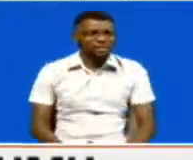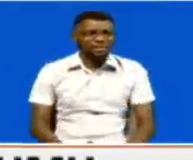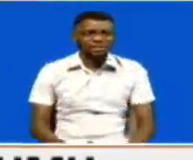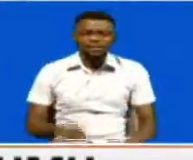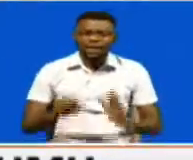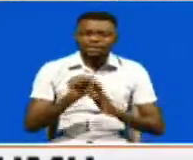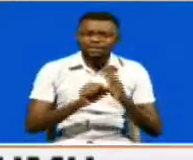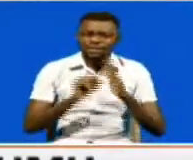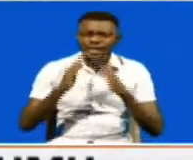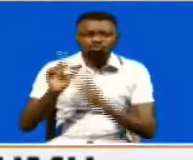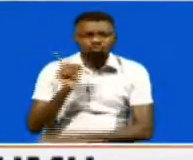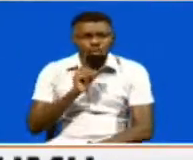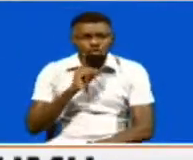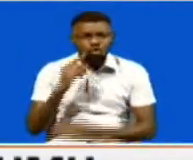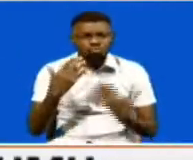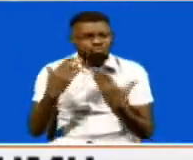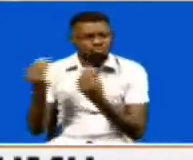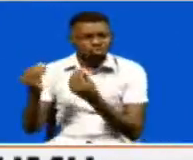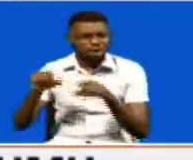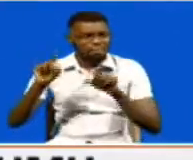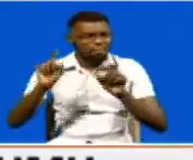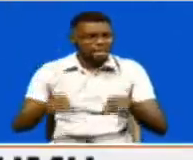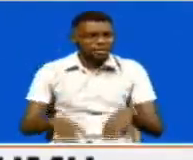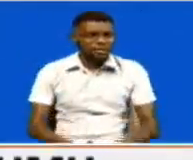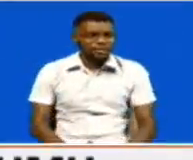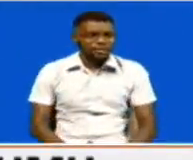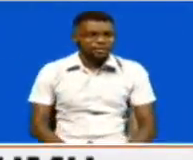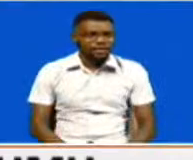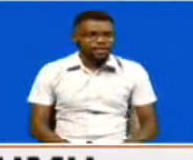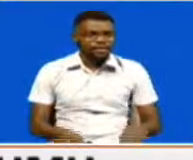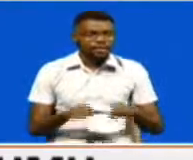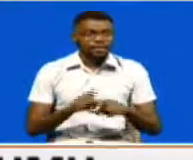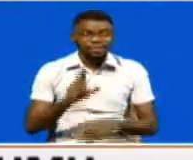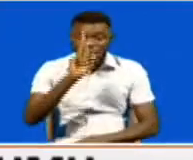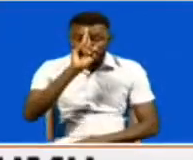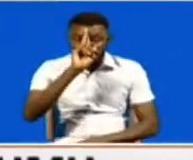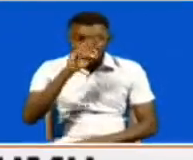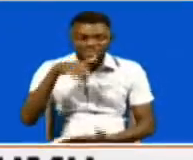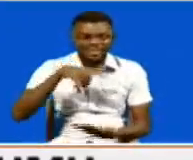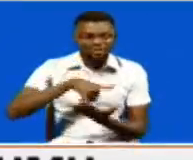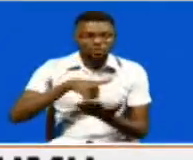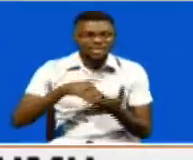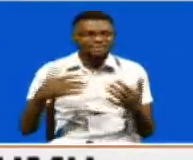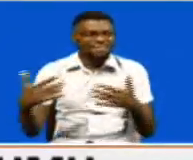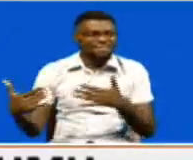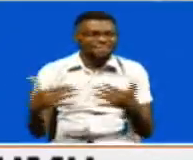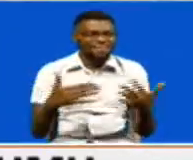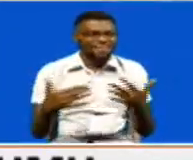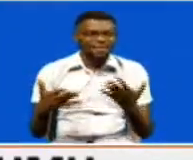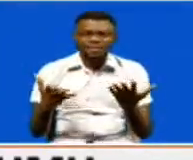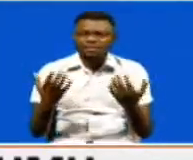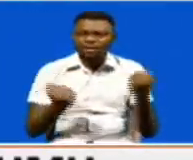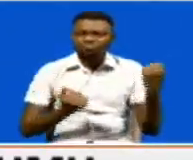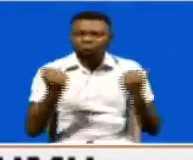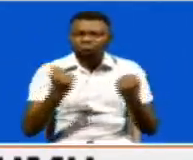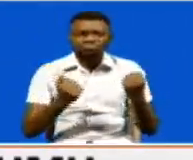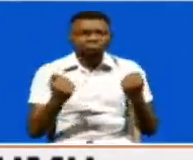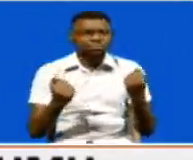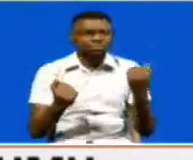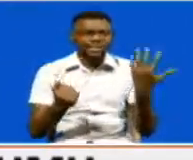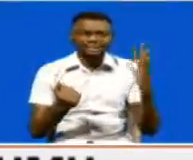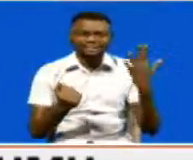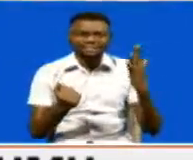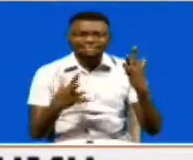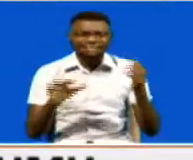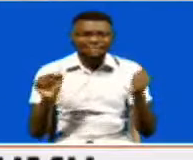State House kesho. Maafisa wa polisi pia wakusazwa kwenye makabiliano hayo, gari lao likipasuliwa vioo baada ya kurushiwa